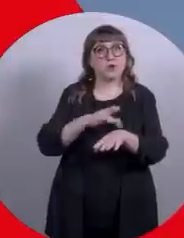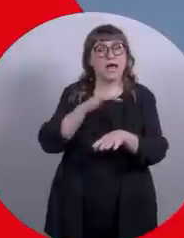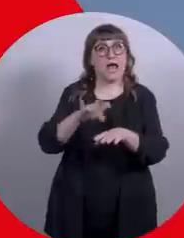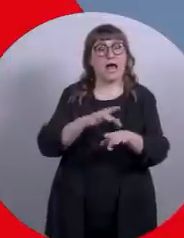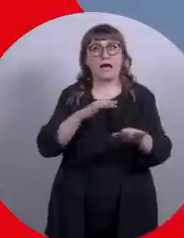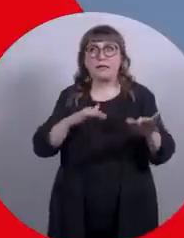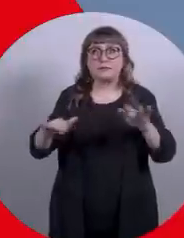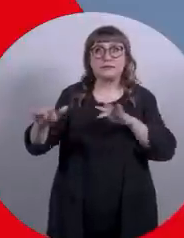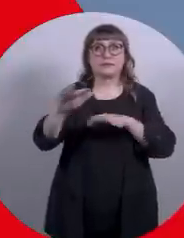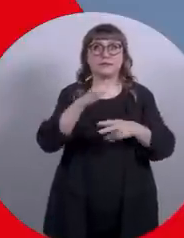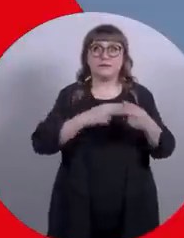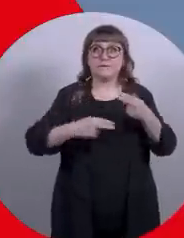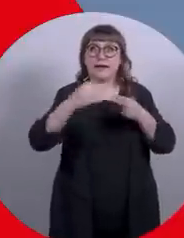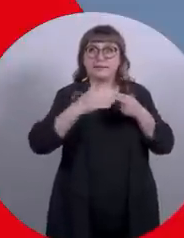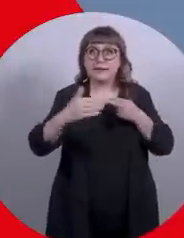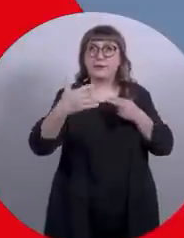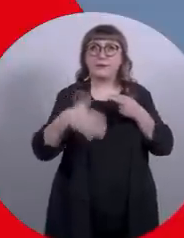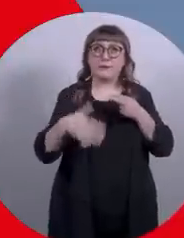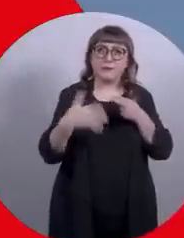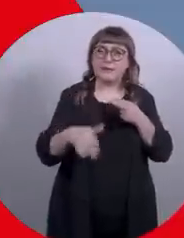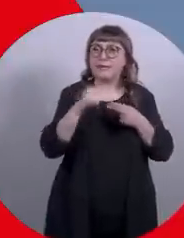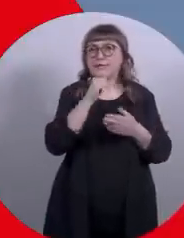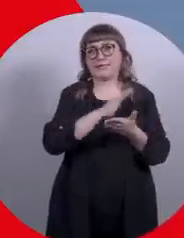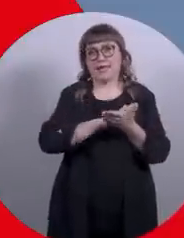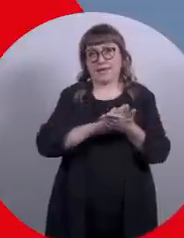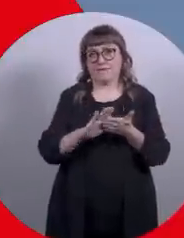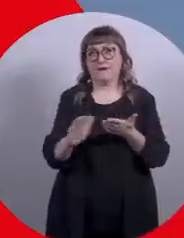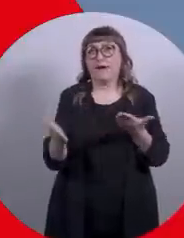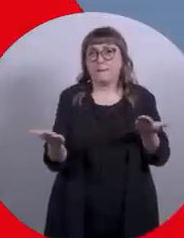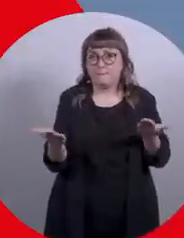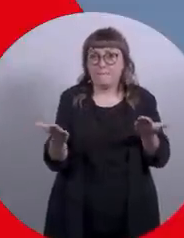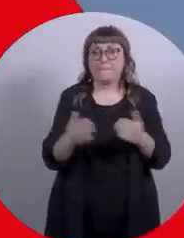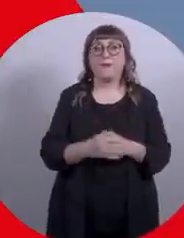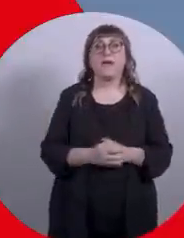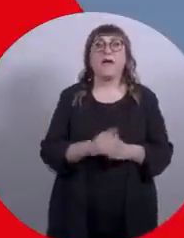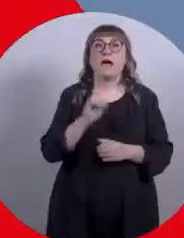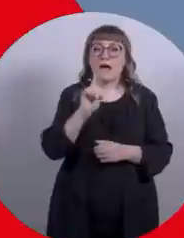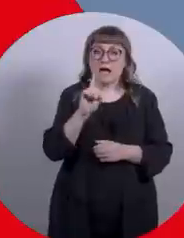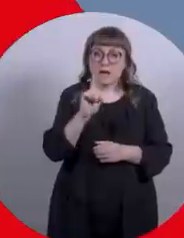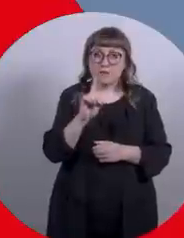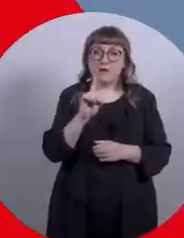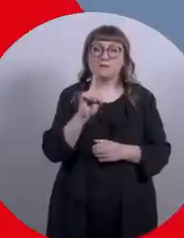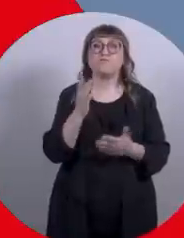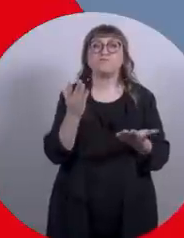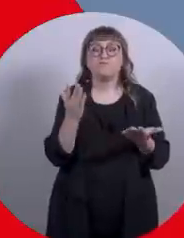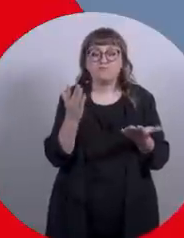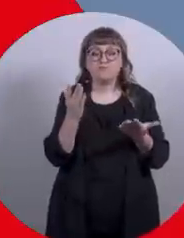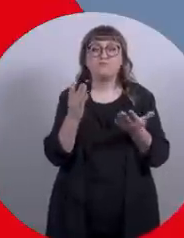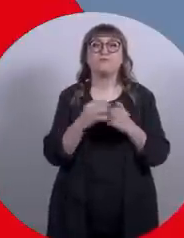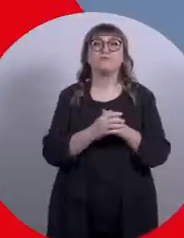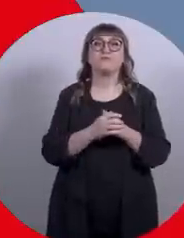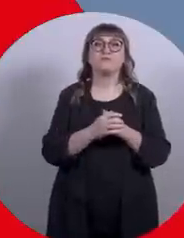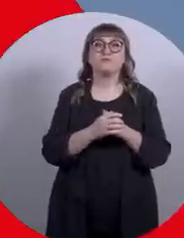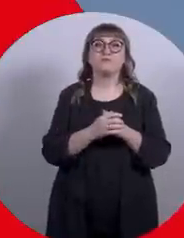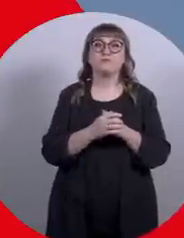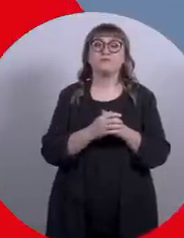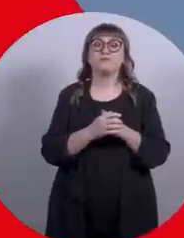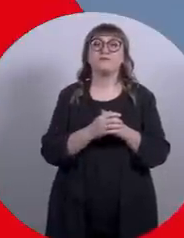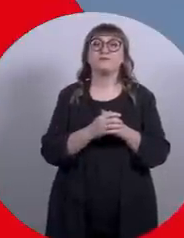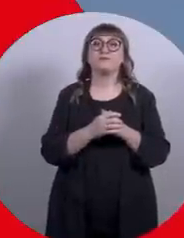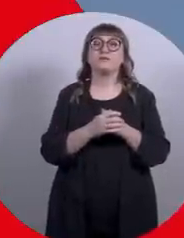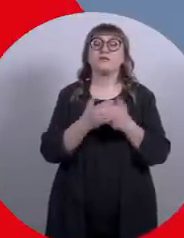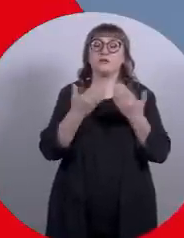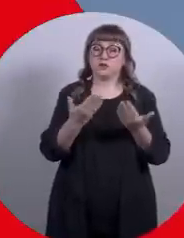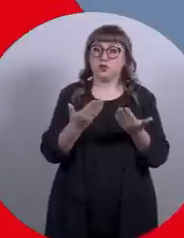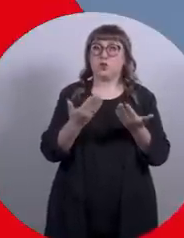emotionalen Phase nicht leicht aber versteht und das als symbolische